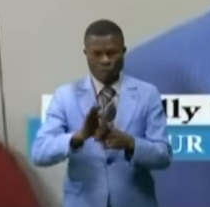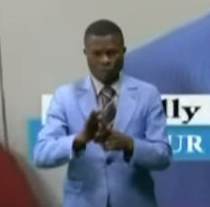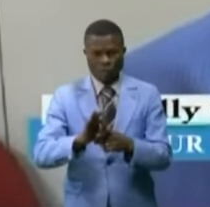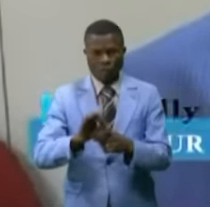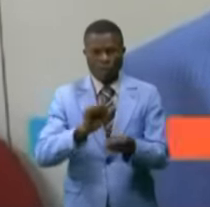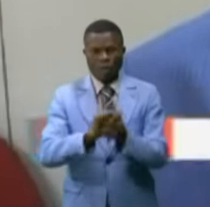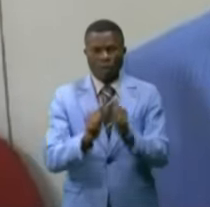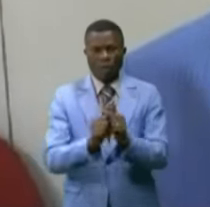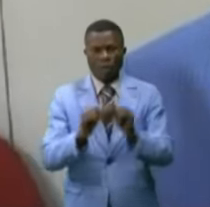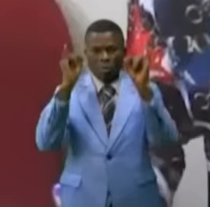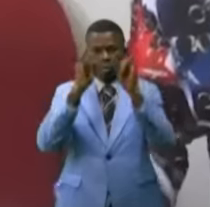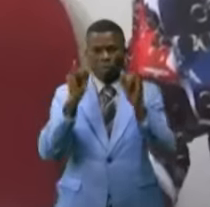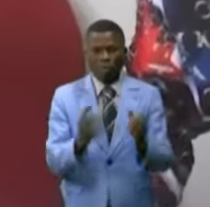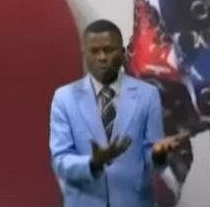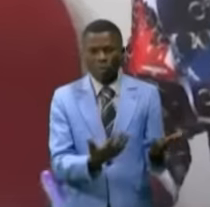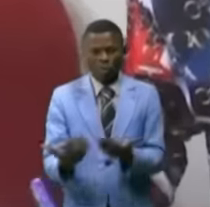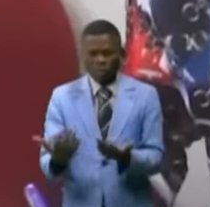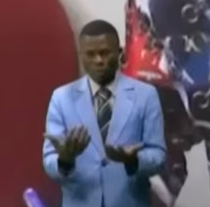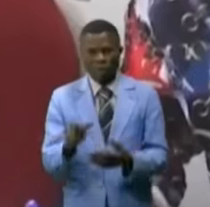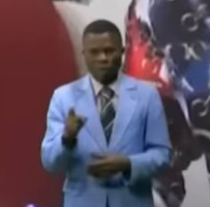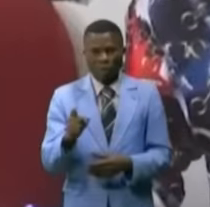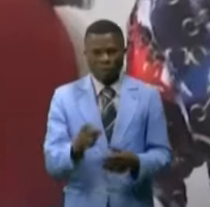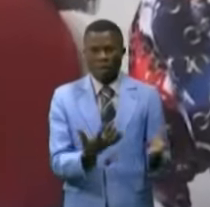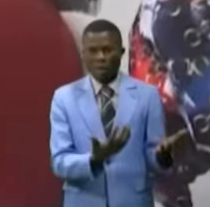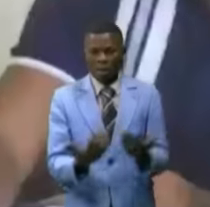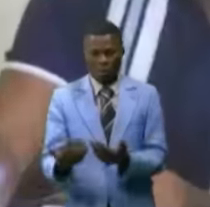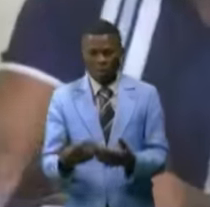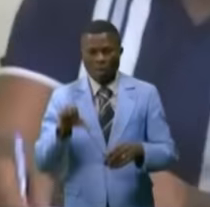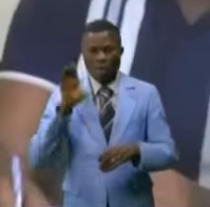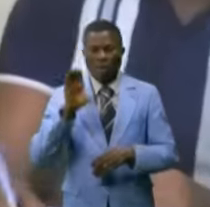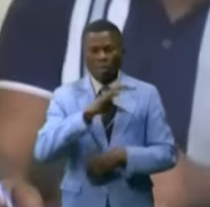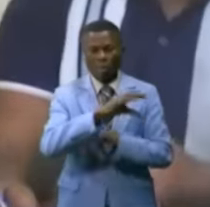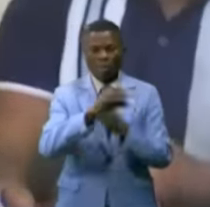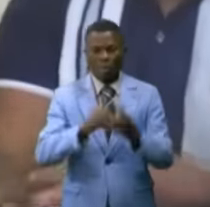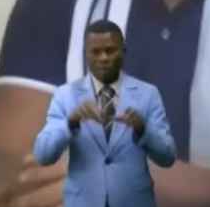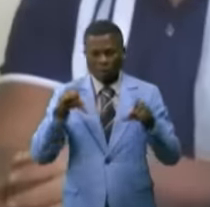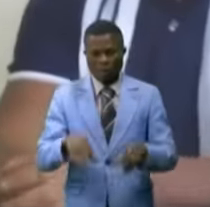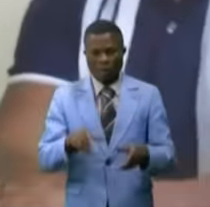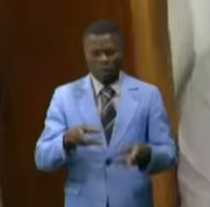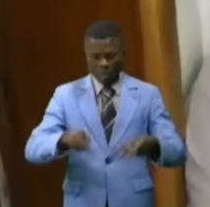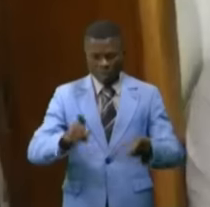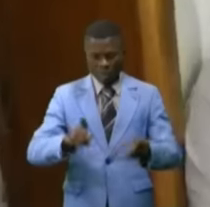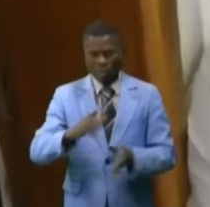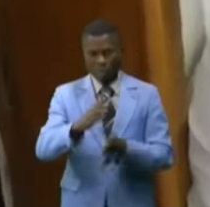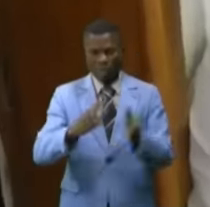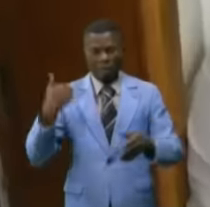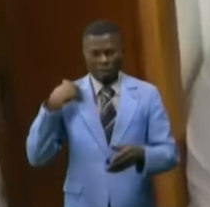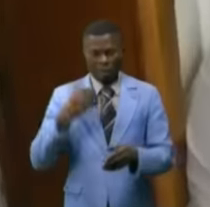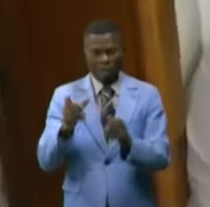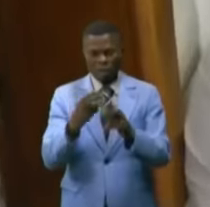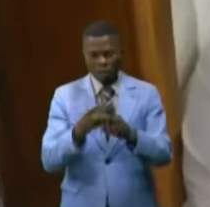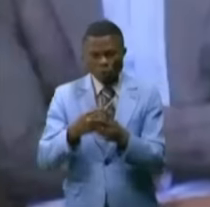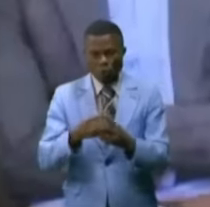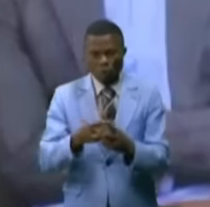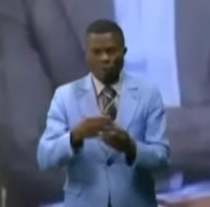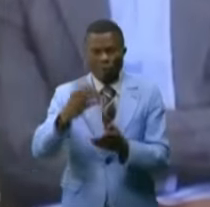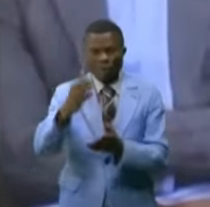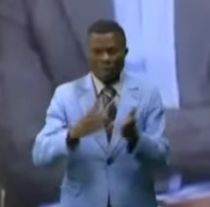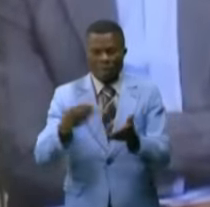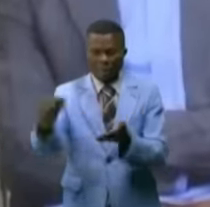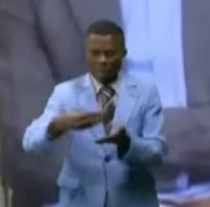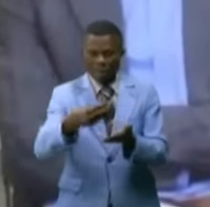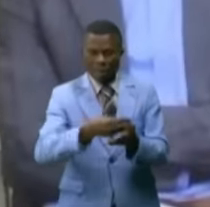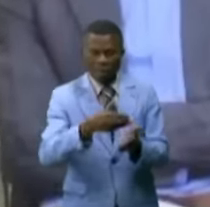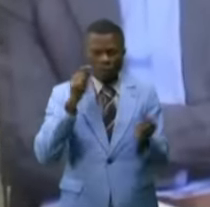le logiciel ISIS Régie. Ce logiciel de la Banque Centrale du Congo permet notamment aux régies financières de suivre au quotidien les recettes encaissées jusqu'à